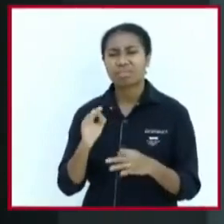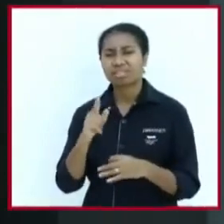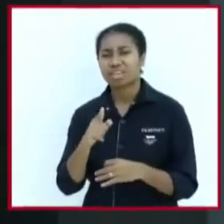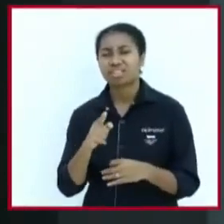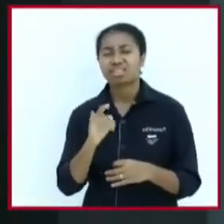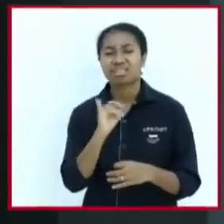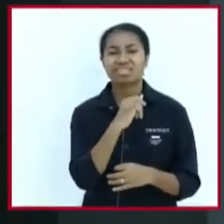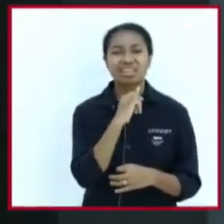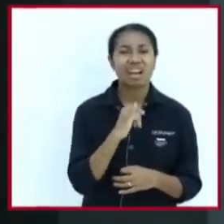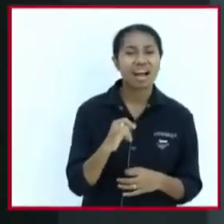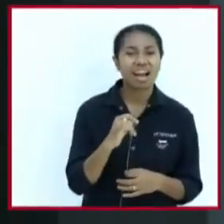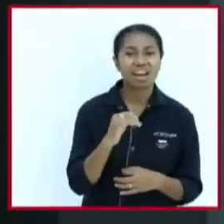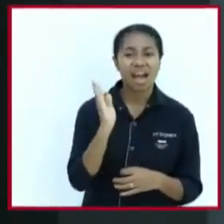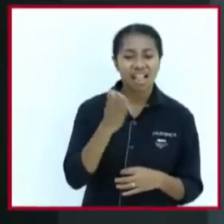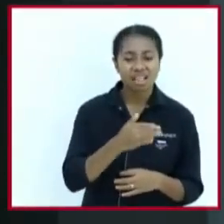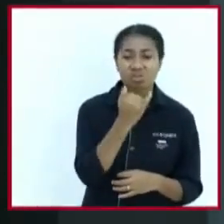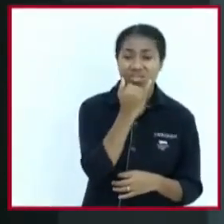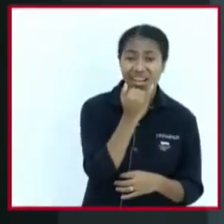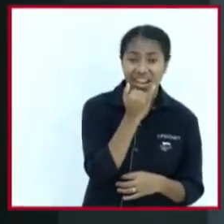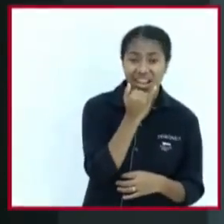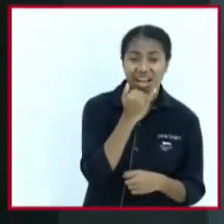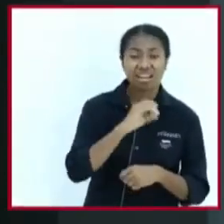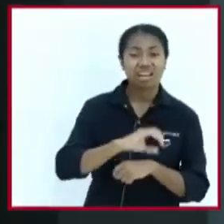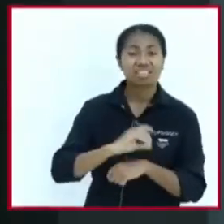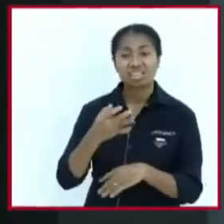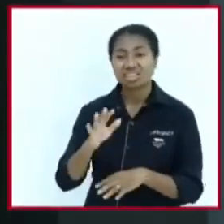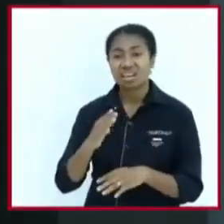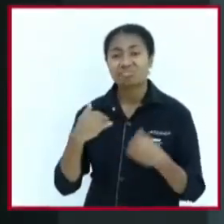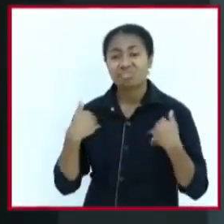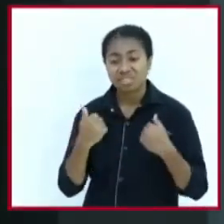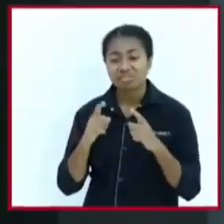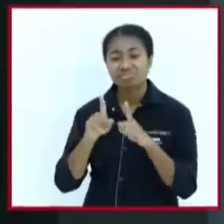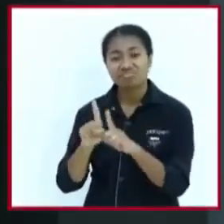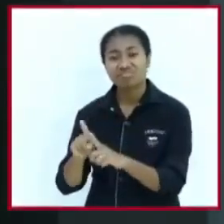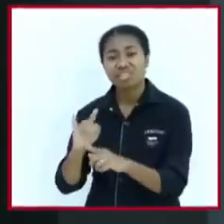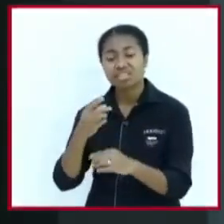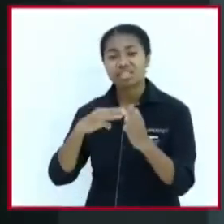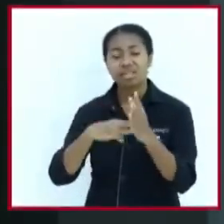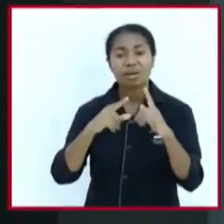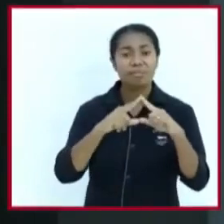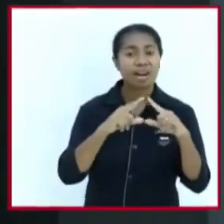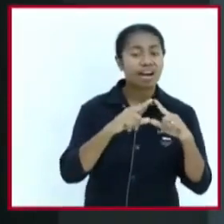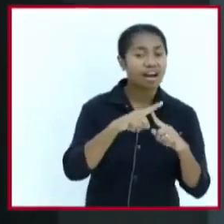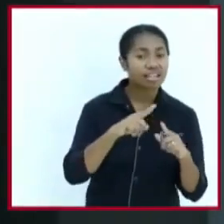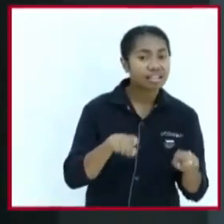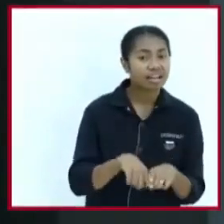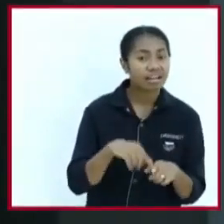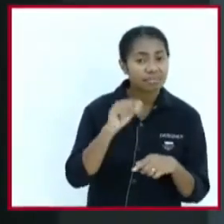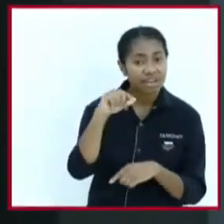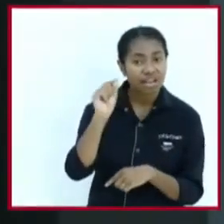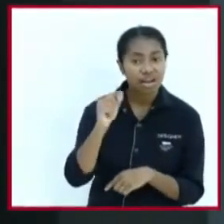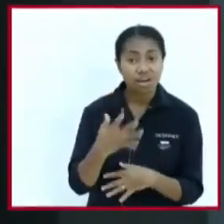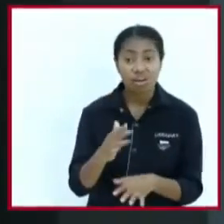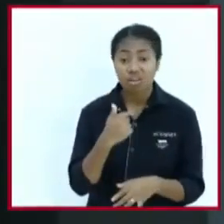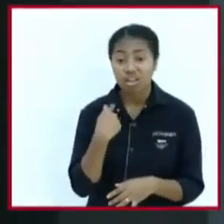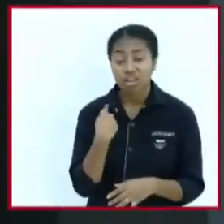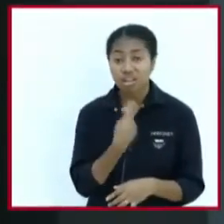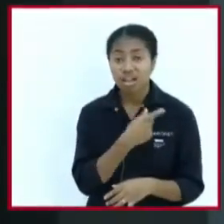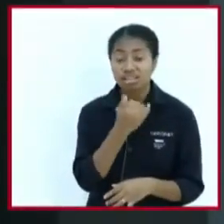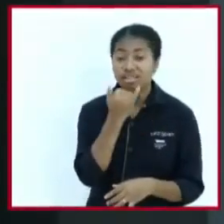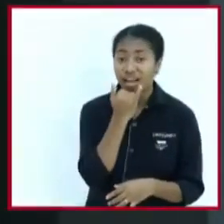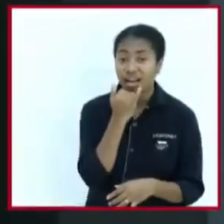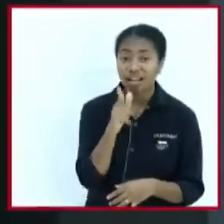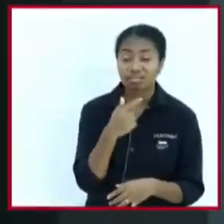gereja yang tidak mendidik Jemaat dengan Hai kalau kita sadar yang kita punya ini